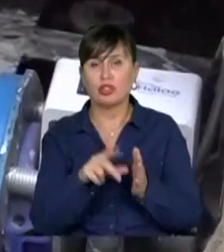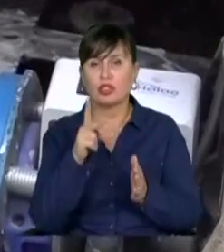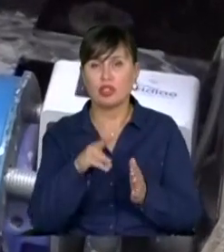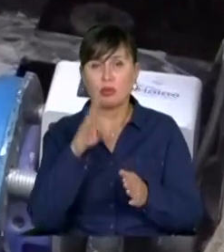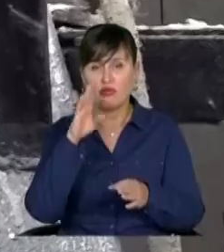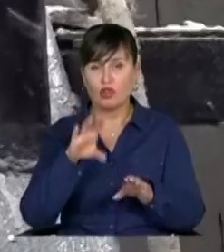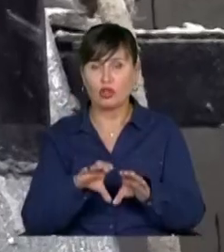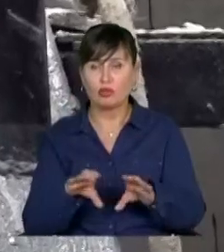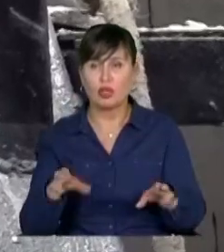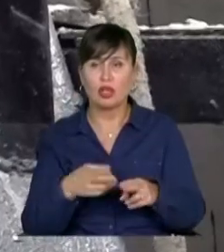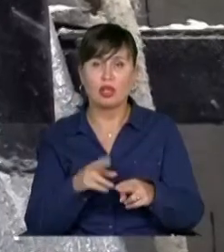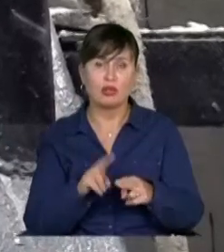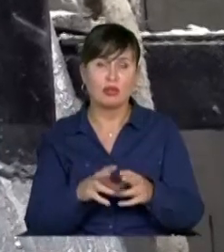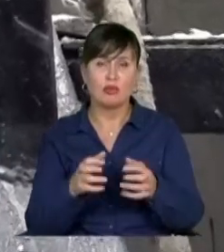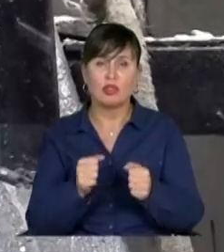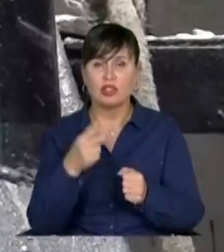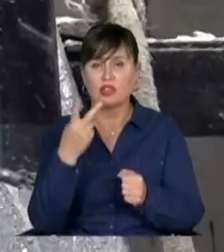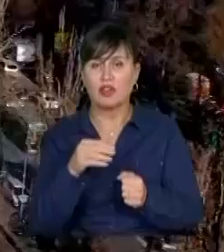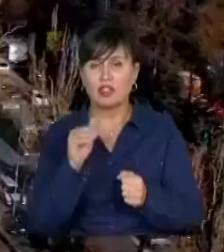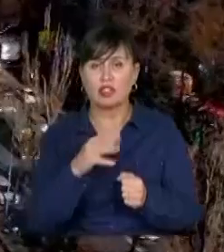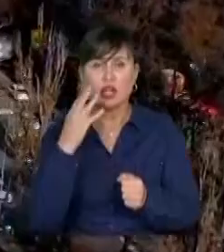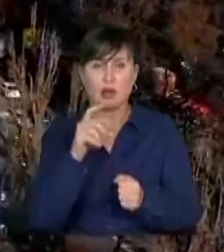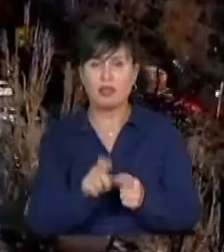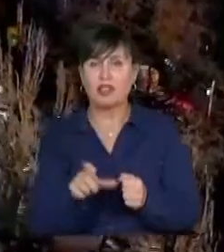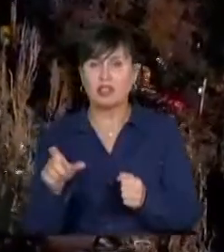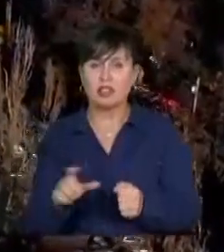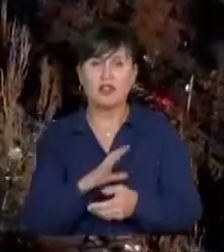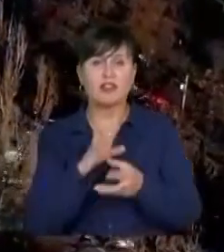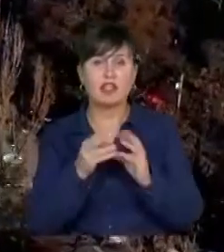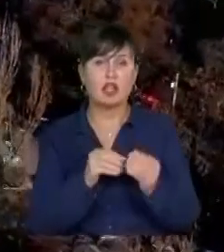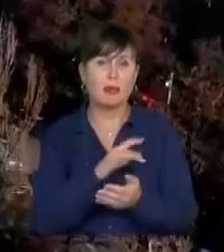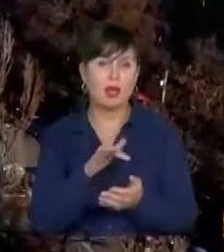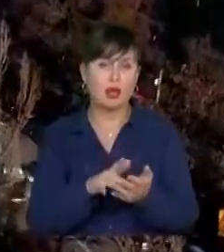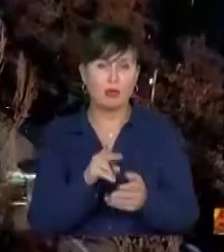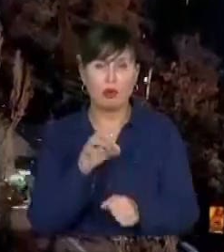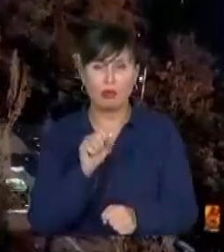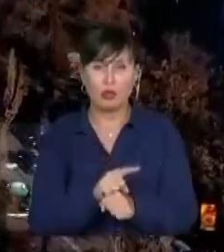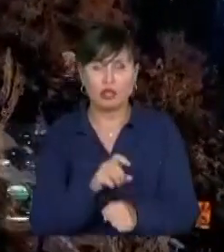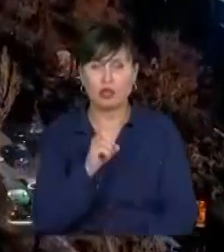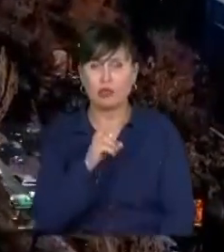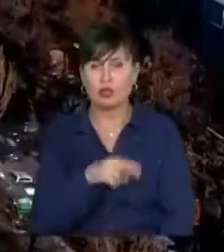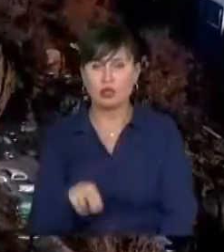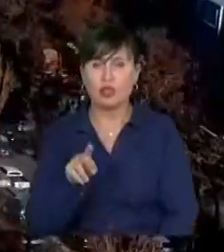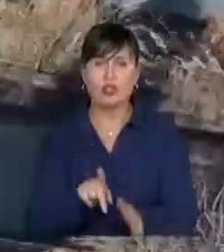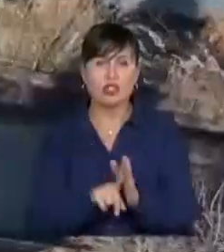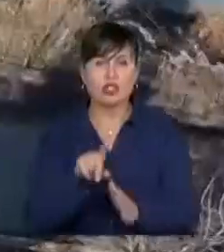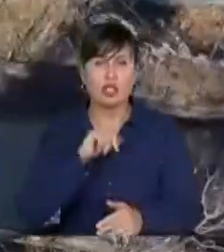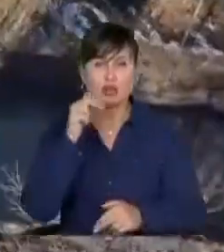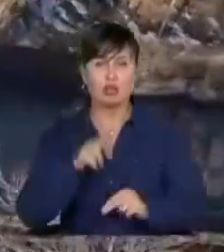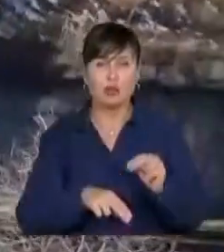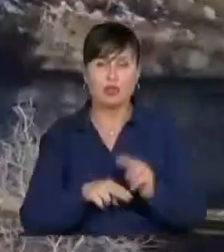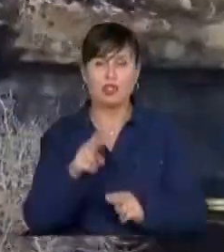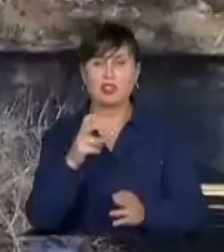водных коммуникаций которые охват 20.000 алматинцев в целом в Мегаполисе по поручению ерла саева с начала года построено